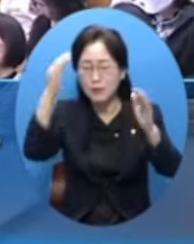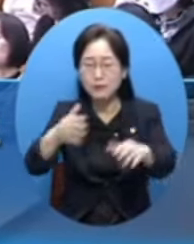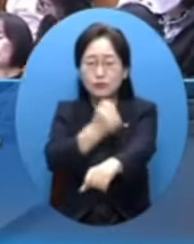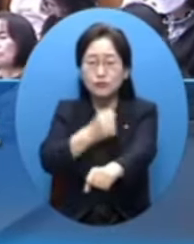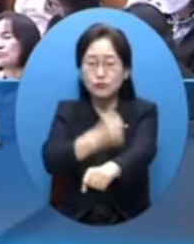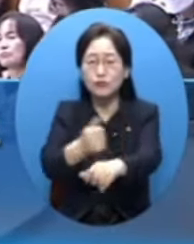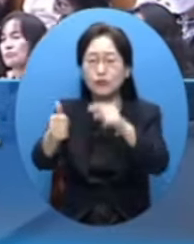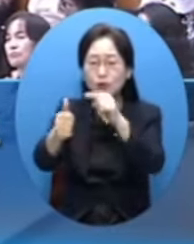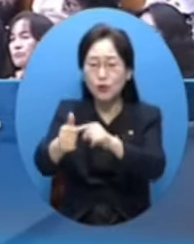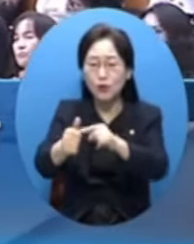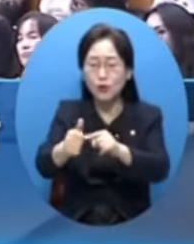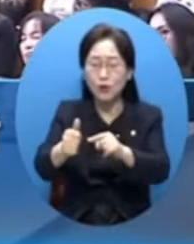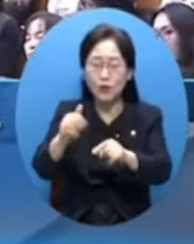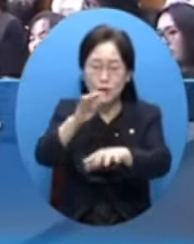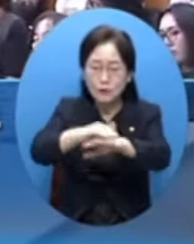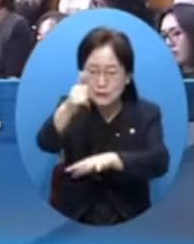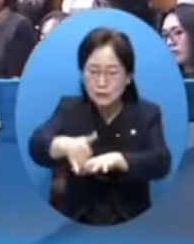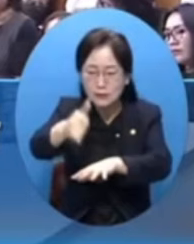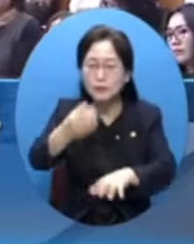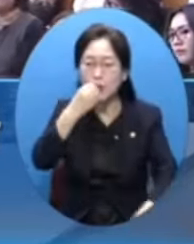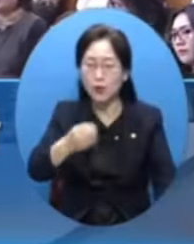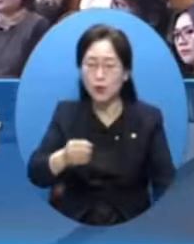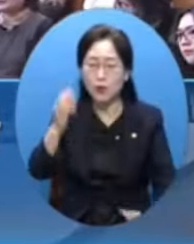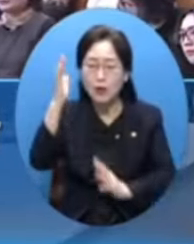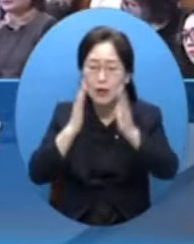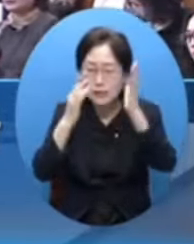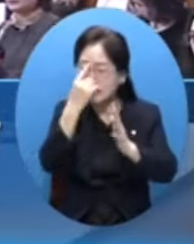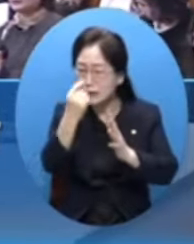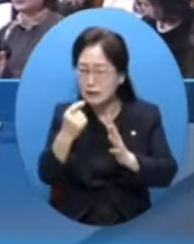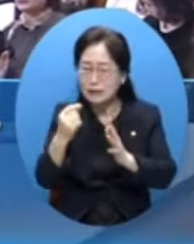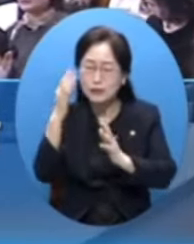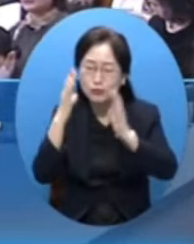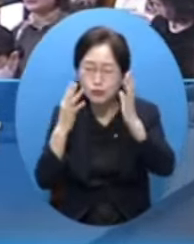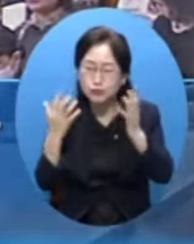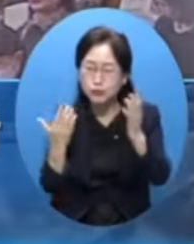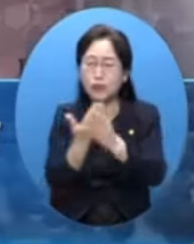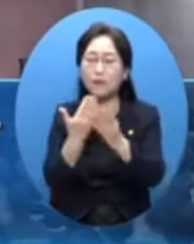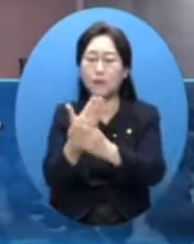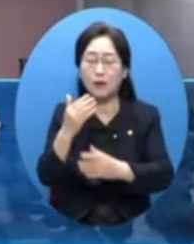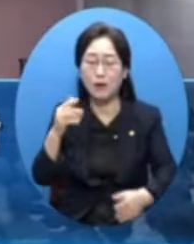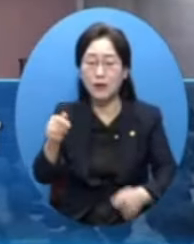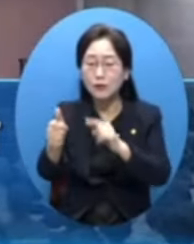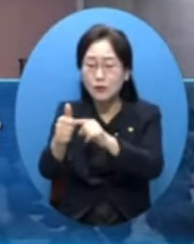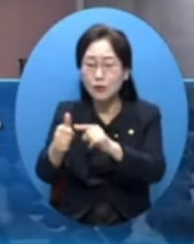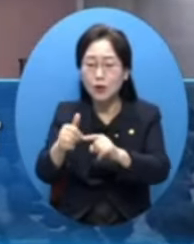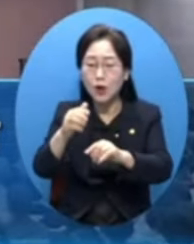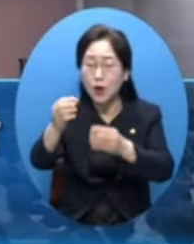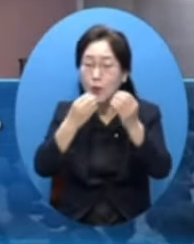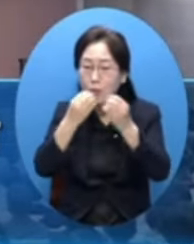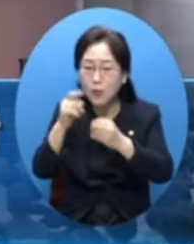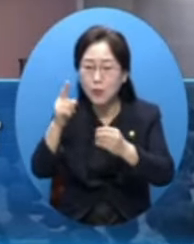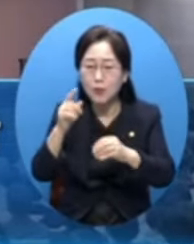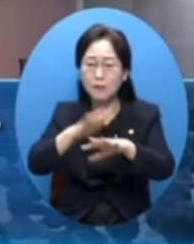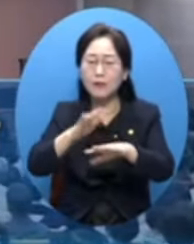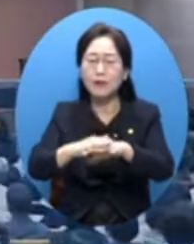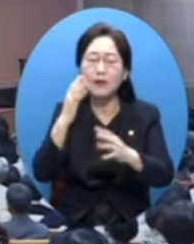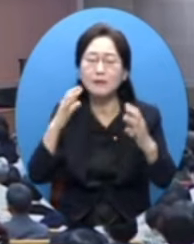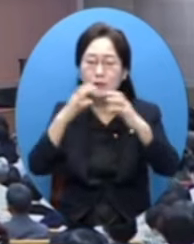그 소산을 먹으리라. 땅이 내게 가시덤불과 엉겅퀴를 낼 것이라. 내가 먹을 것은 밭의 채소인즉.